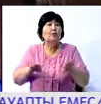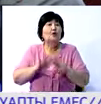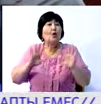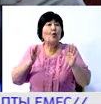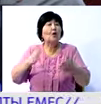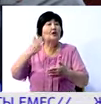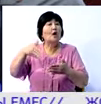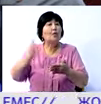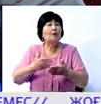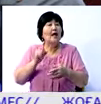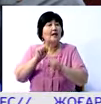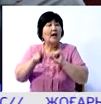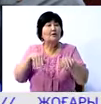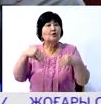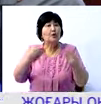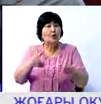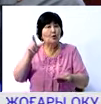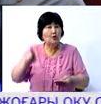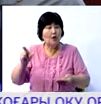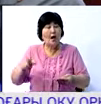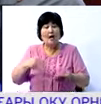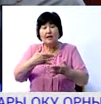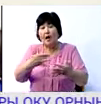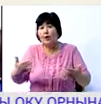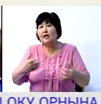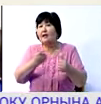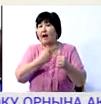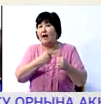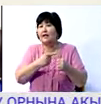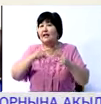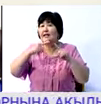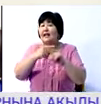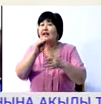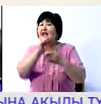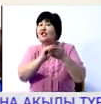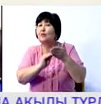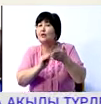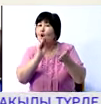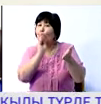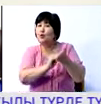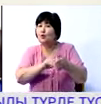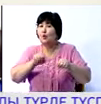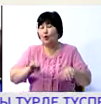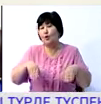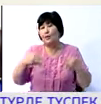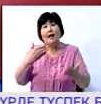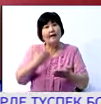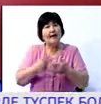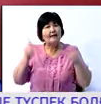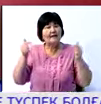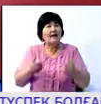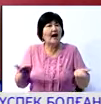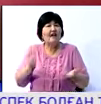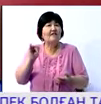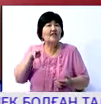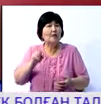олқылықты болдырмау үшін тапсырыс берушілерге тауарлардың фирмалық атауларын техникалық сипаттамада көрсетуге құқық берілді. Яғни нақты қай